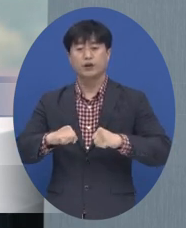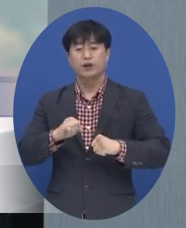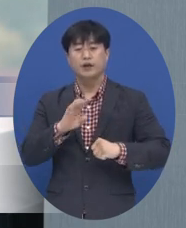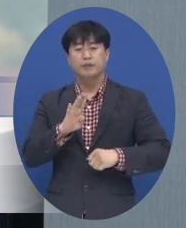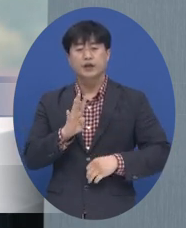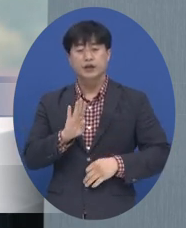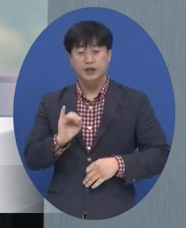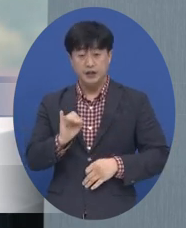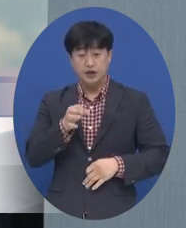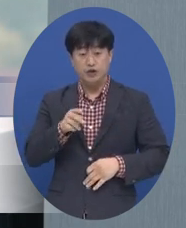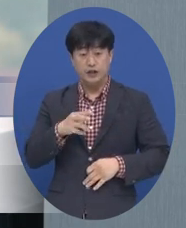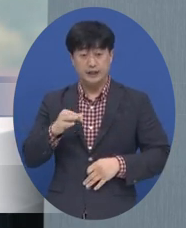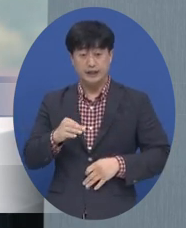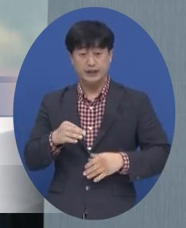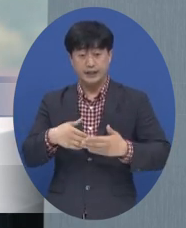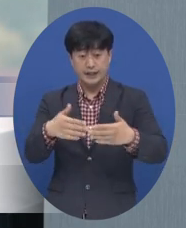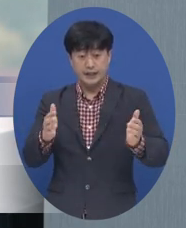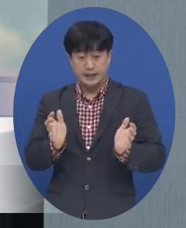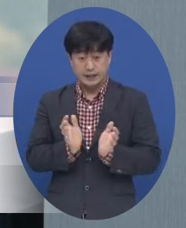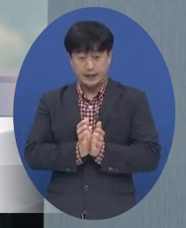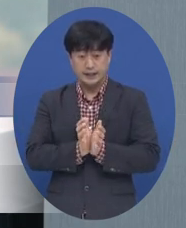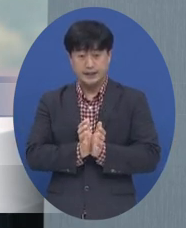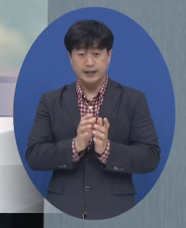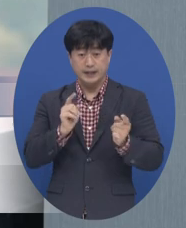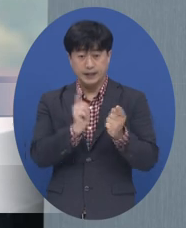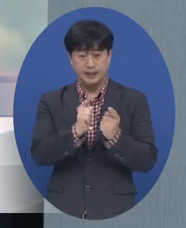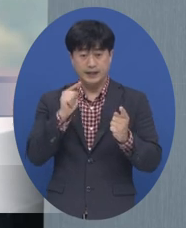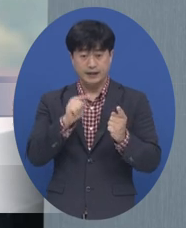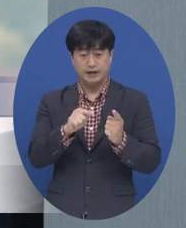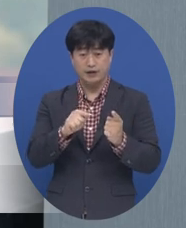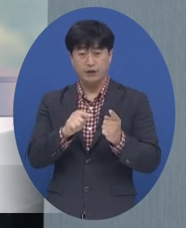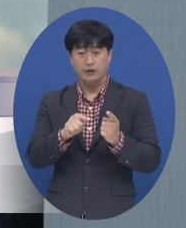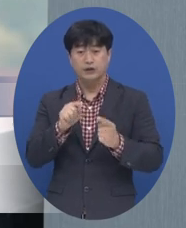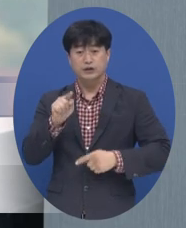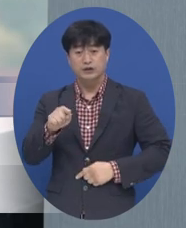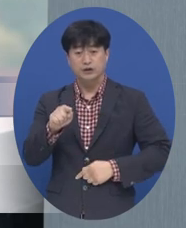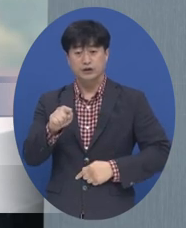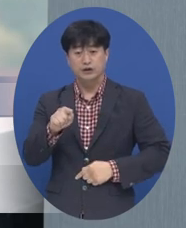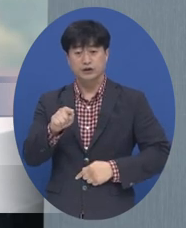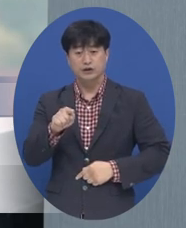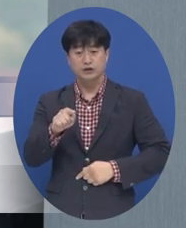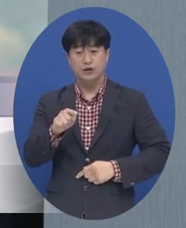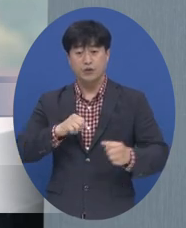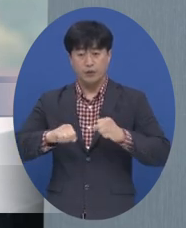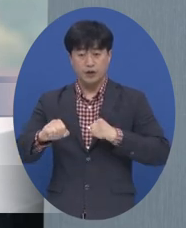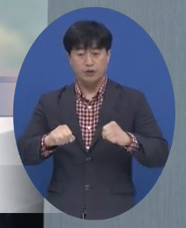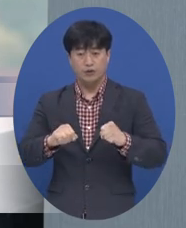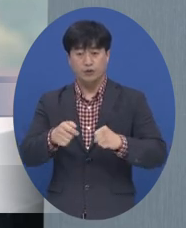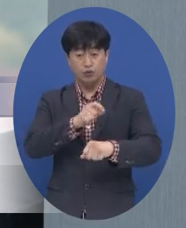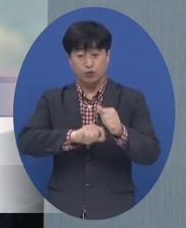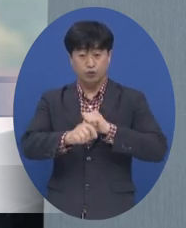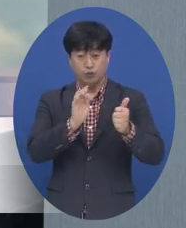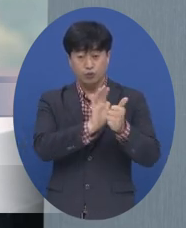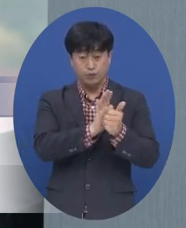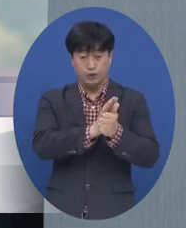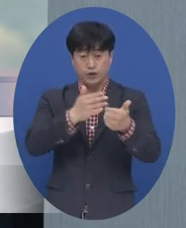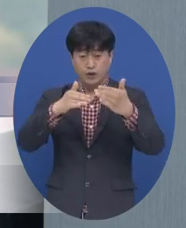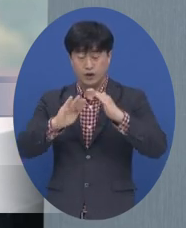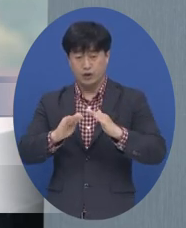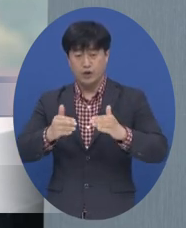활동하고 있는 비영리 민간 단체를 대상으로 이 비영리민간단체 활동을 적극적으로